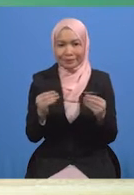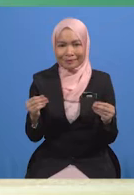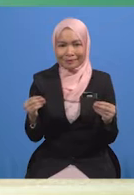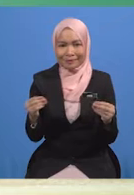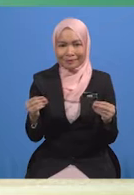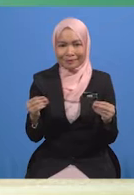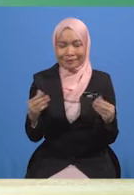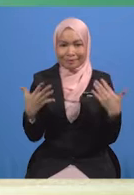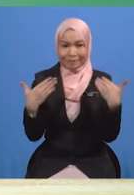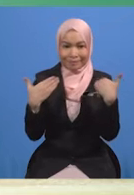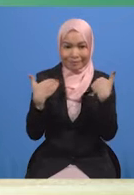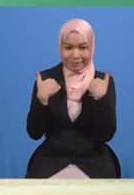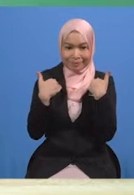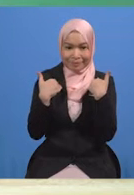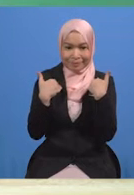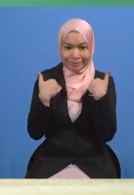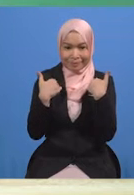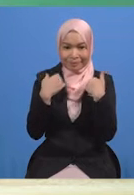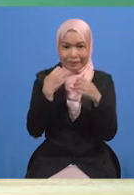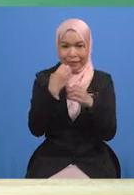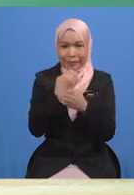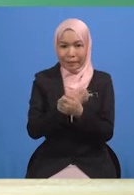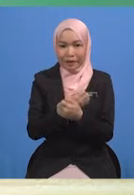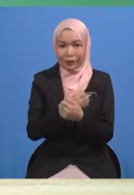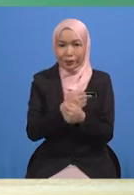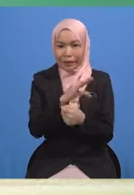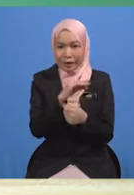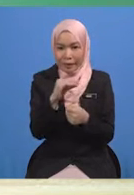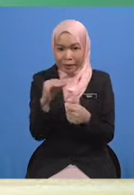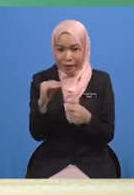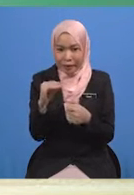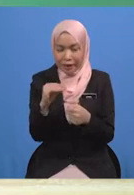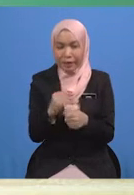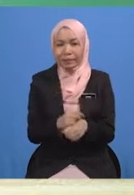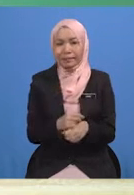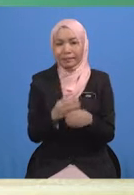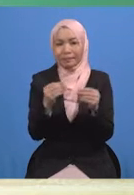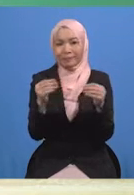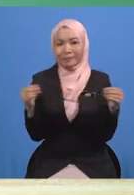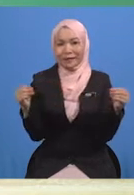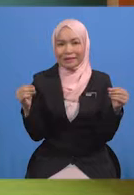pasir mengandungi batu dan butir pasir.